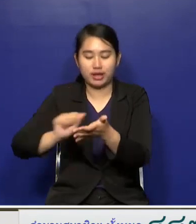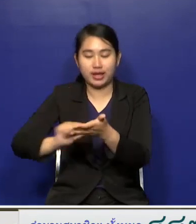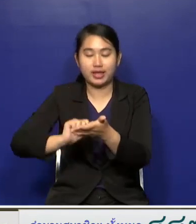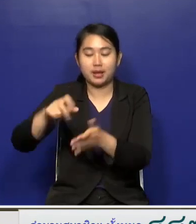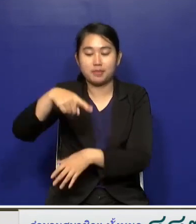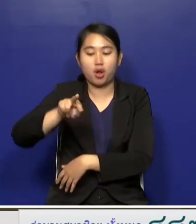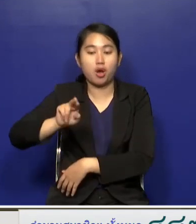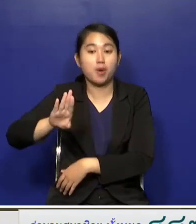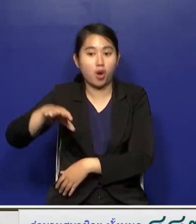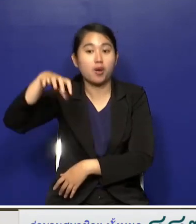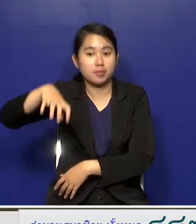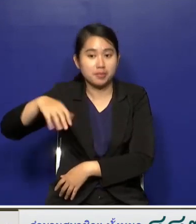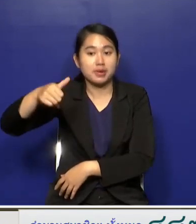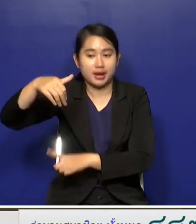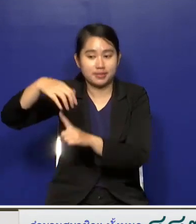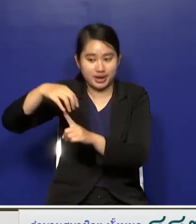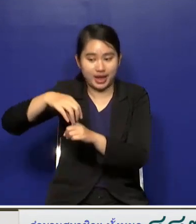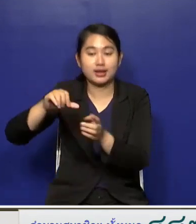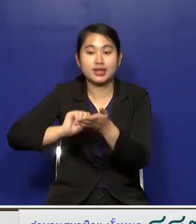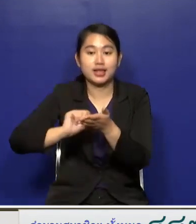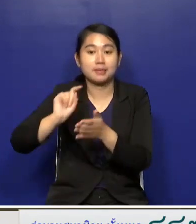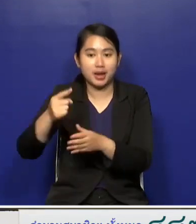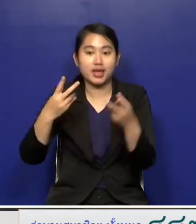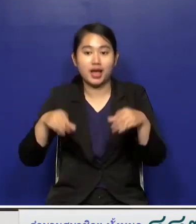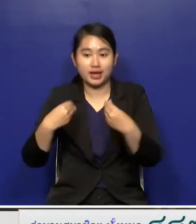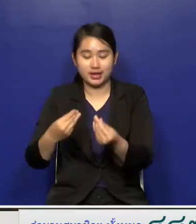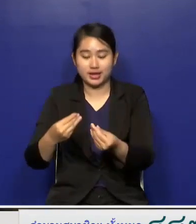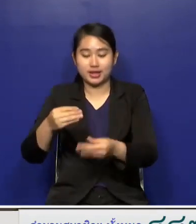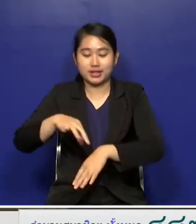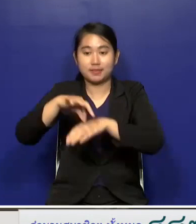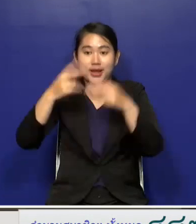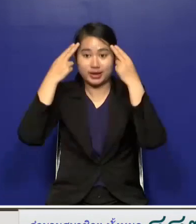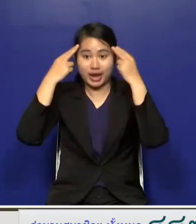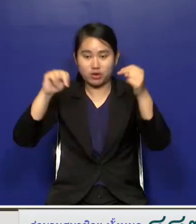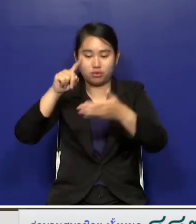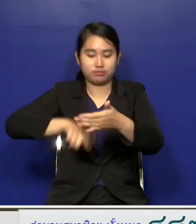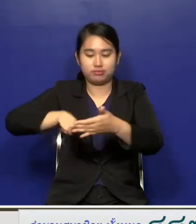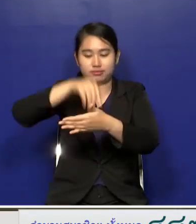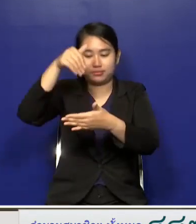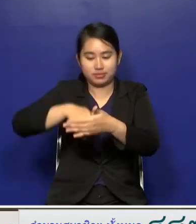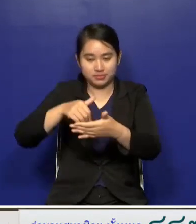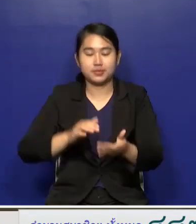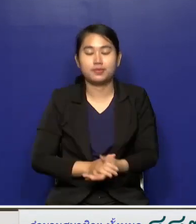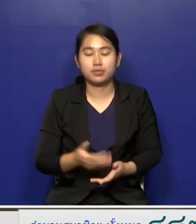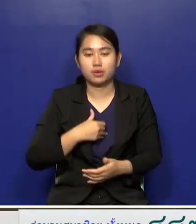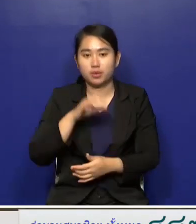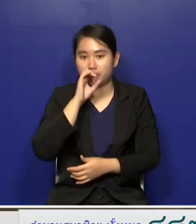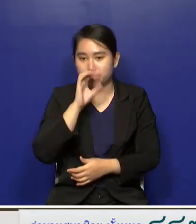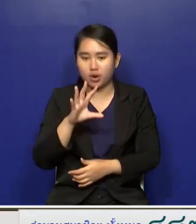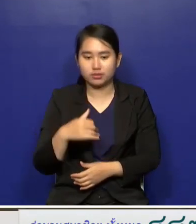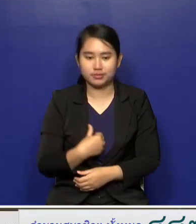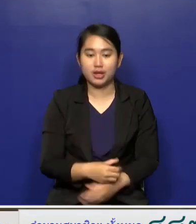เมืองพัทยาให้มีการเลือกนายกเมืองพัทยาขึ้นมาสิ่